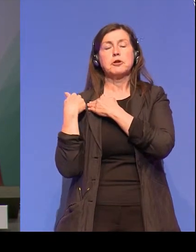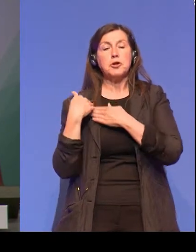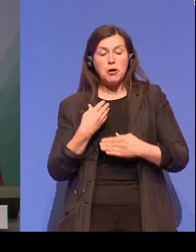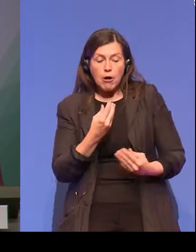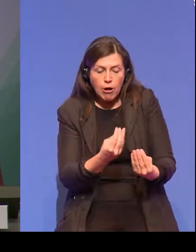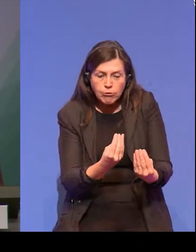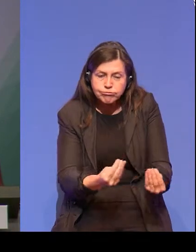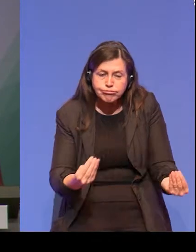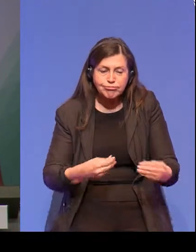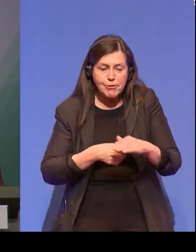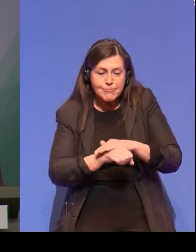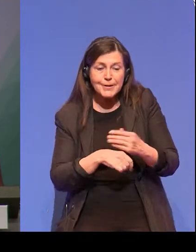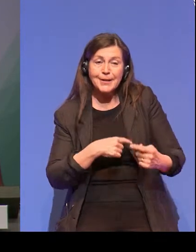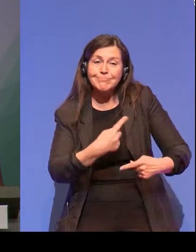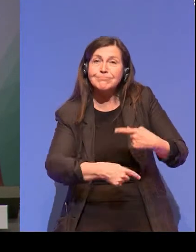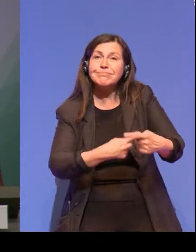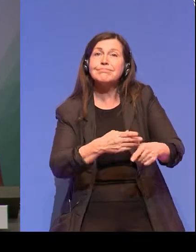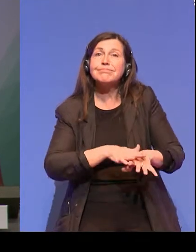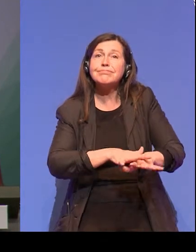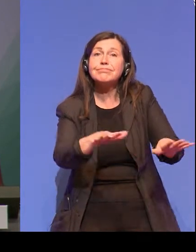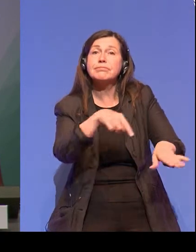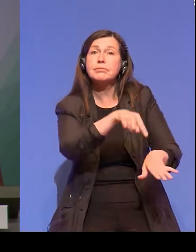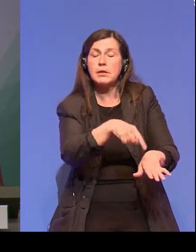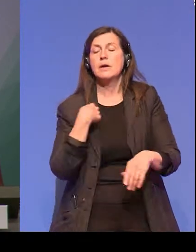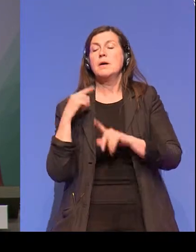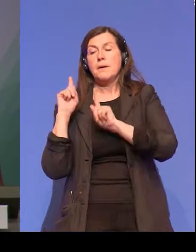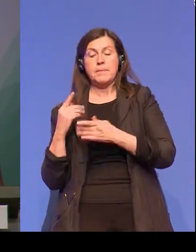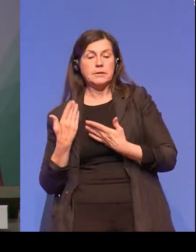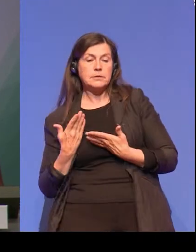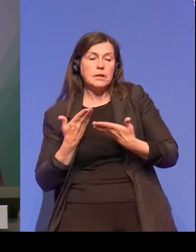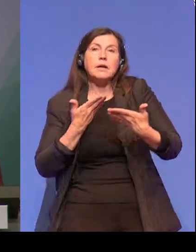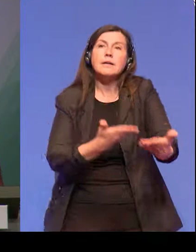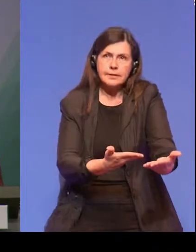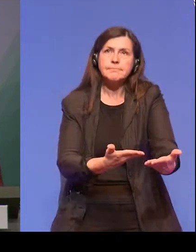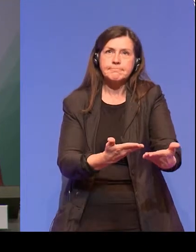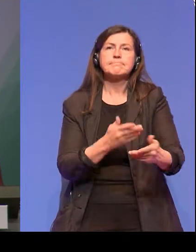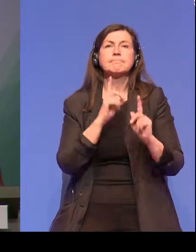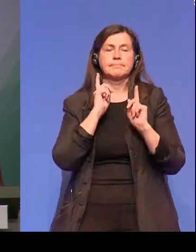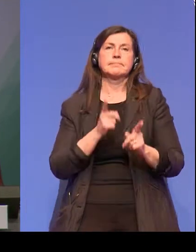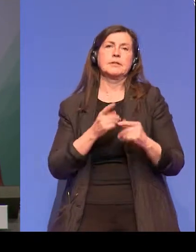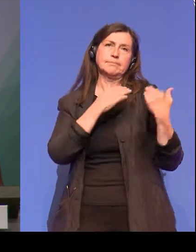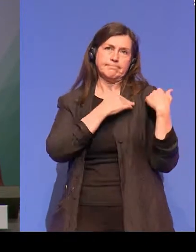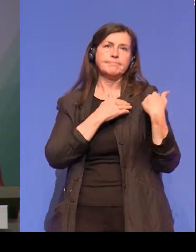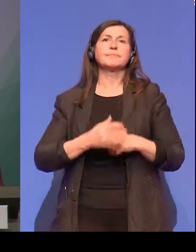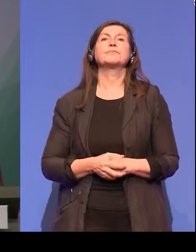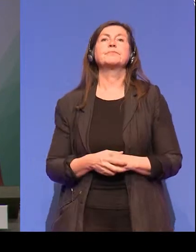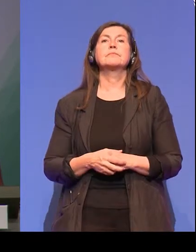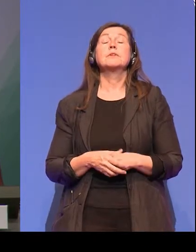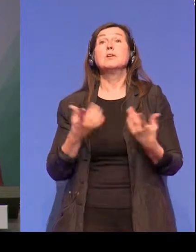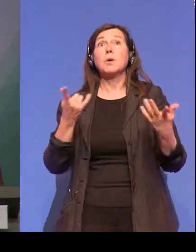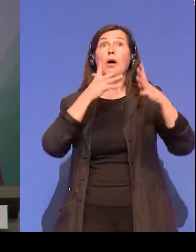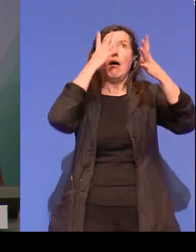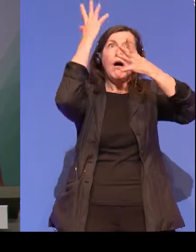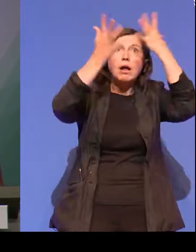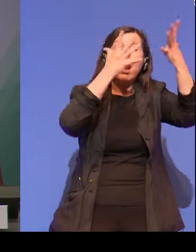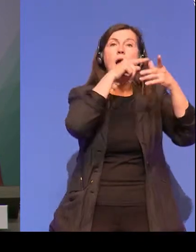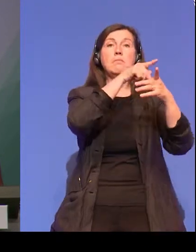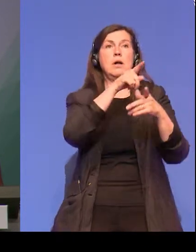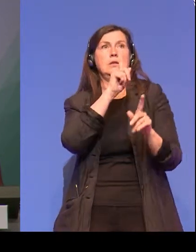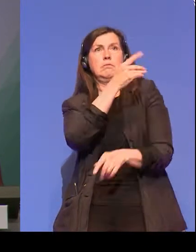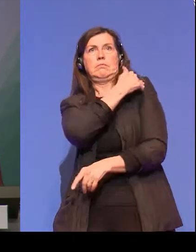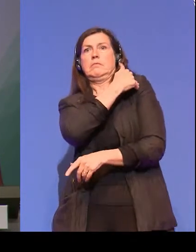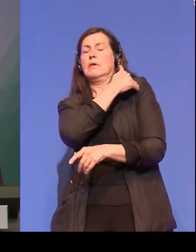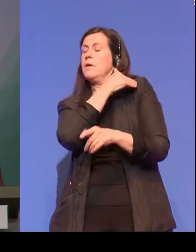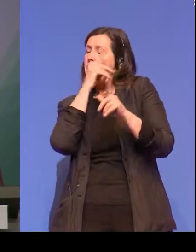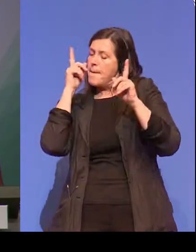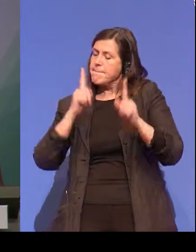le climat et appellent à l'action. Et ils ont une bonne raison de le faire.